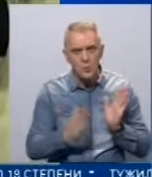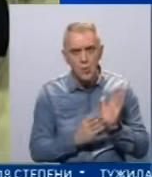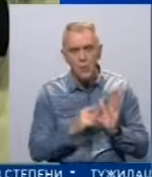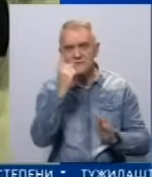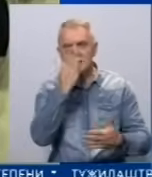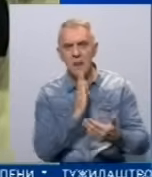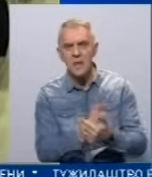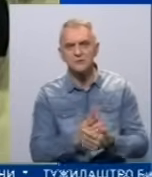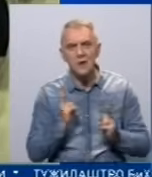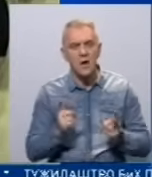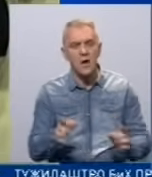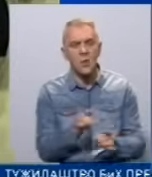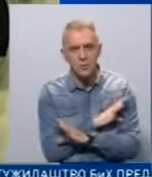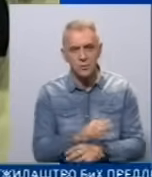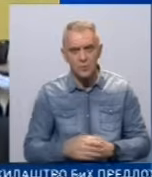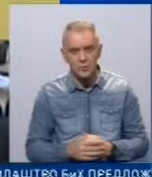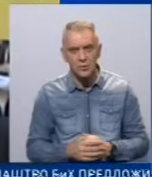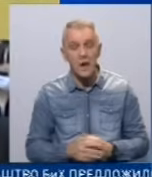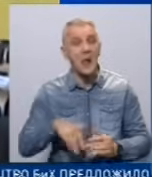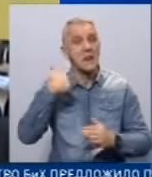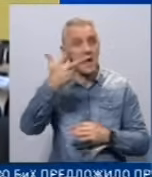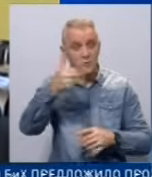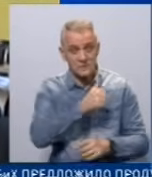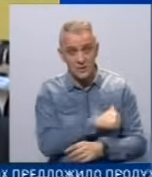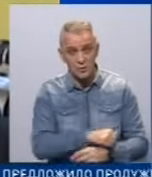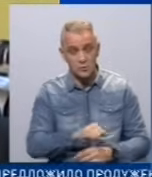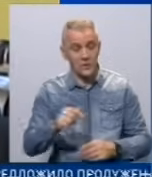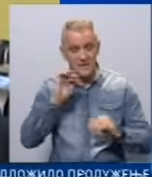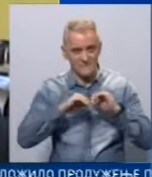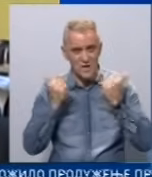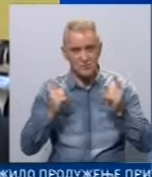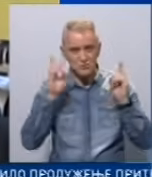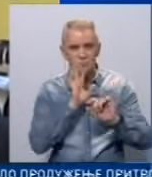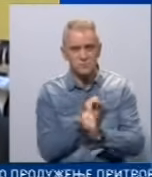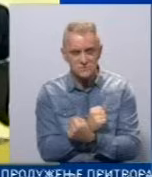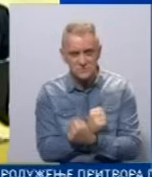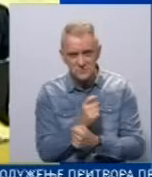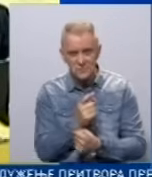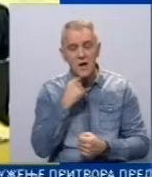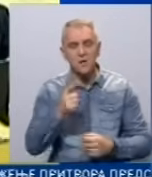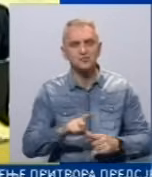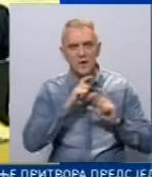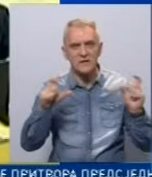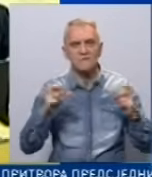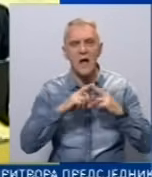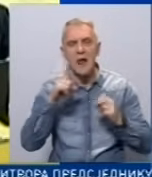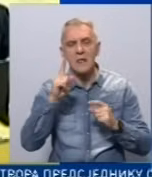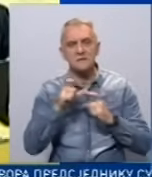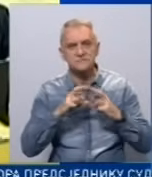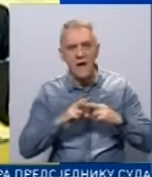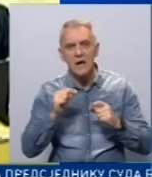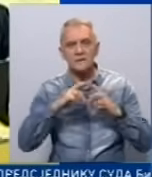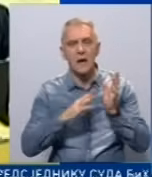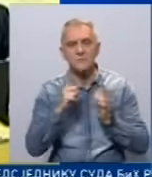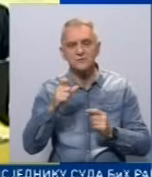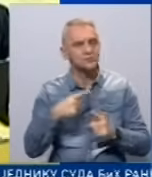na koje je Dženan stradao. Nakon 3 godine apelaciono vijeće suda BiH proglasilo je krivim Alisu Ramić Mutap zbog